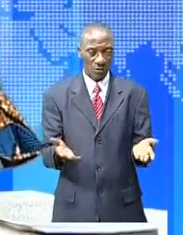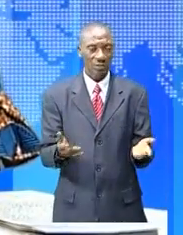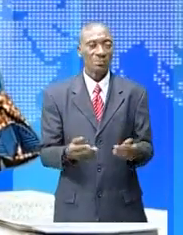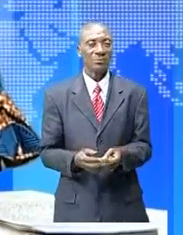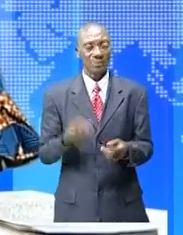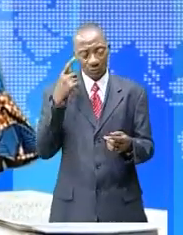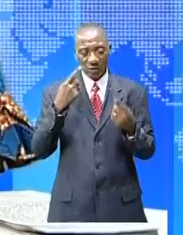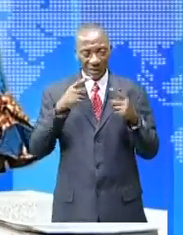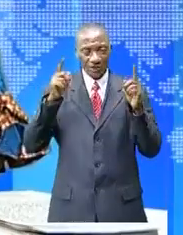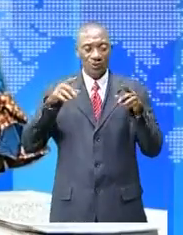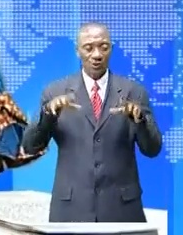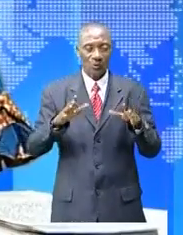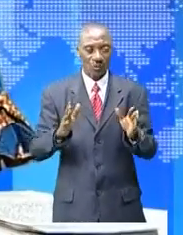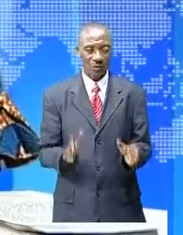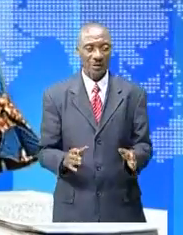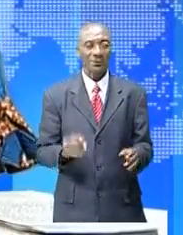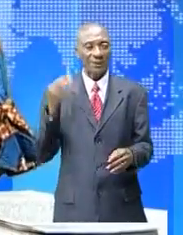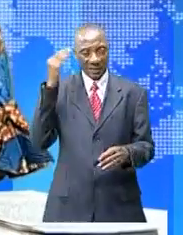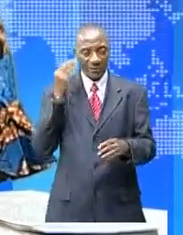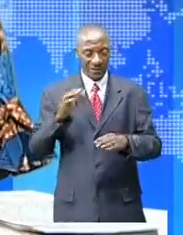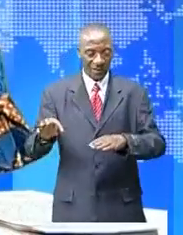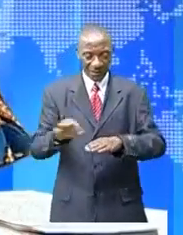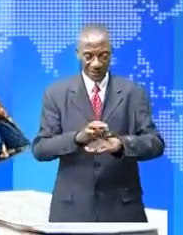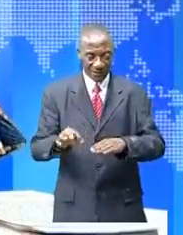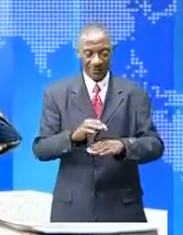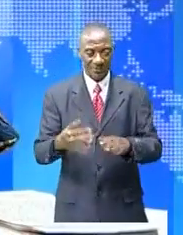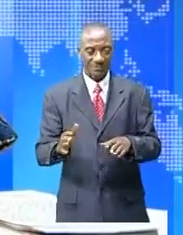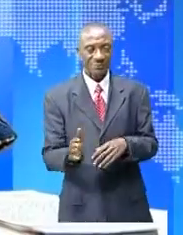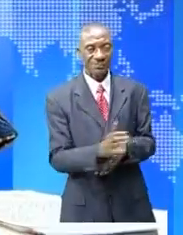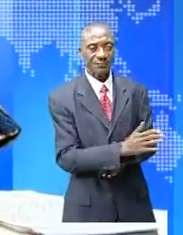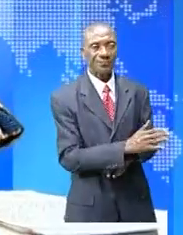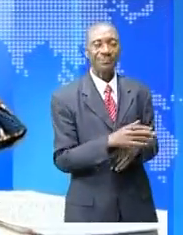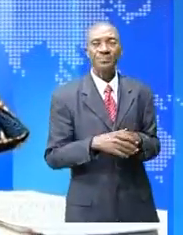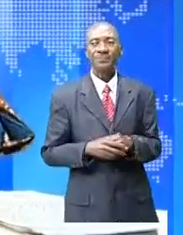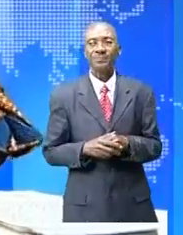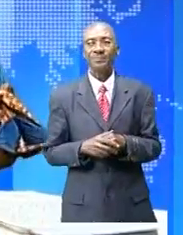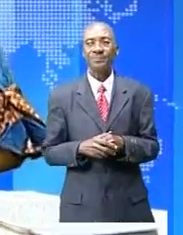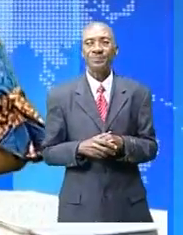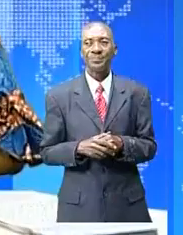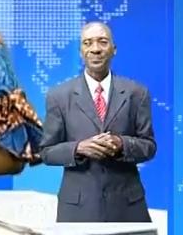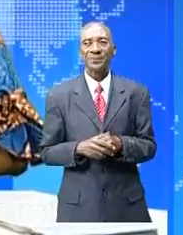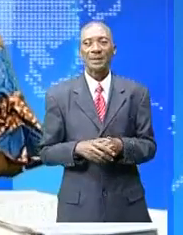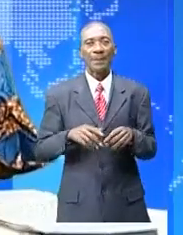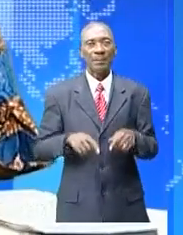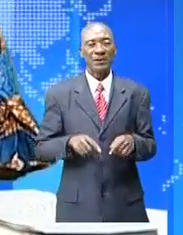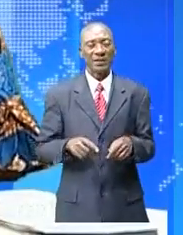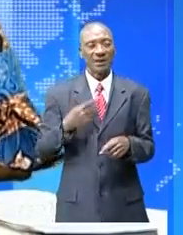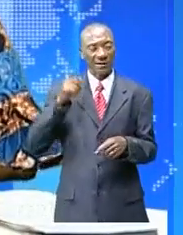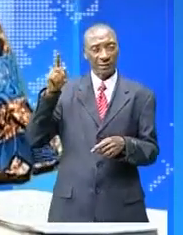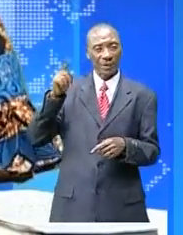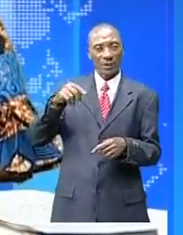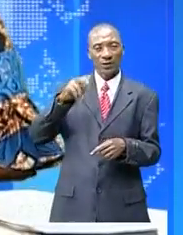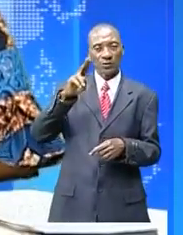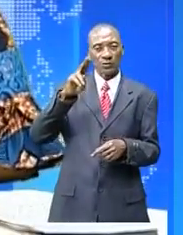auprès du Conseil d'État, Tela Ziele Octave. Dirigeons-nous vers l'UPEN, les